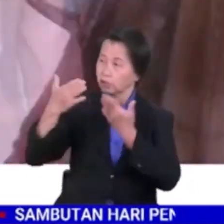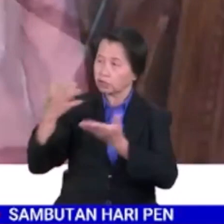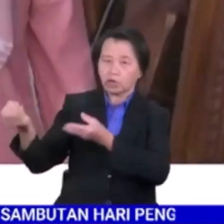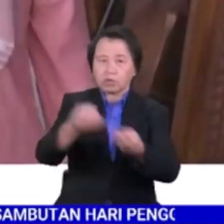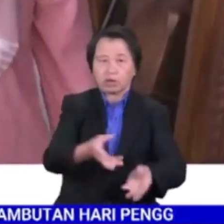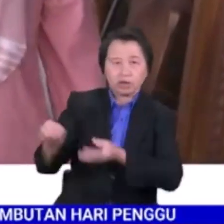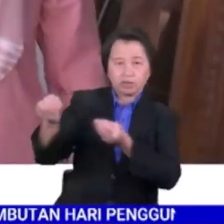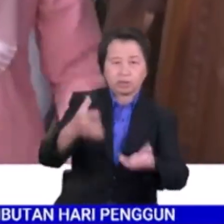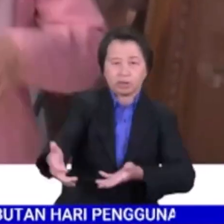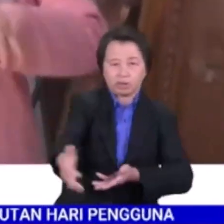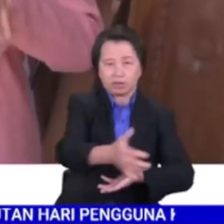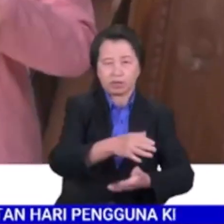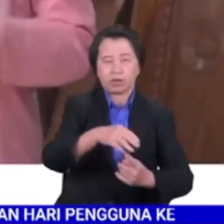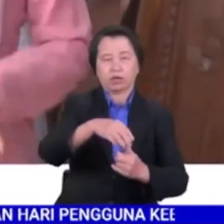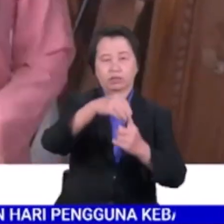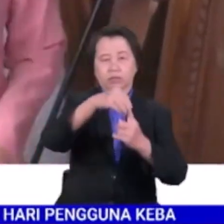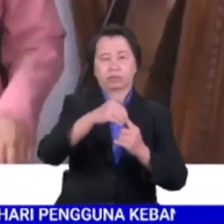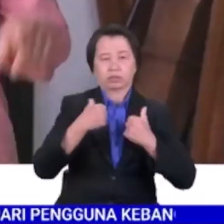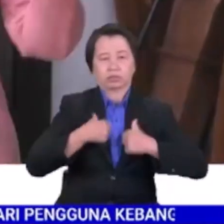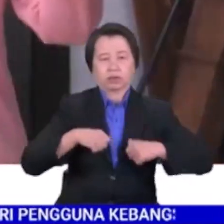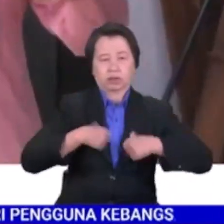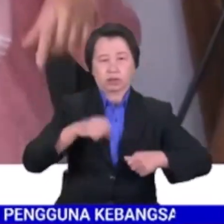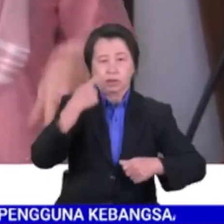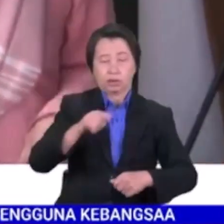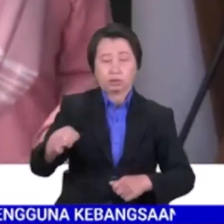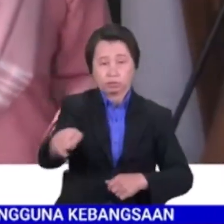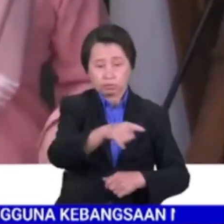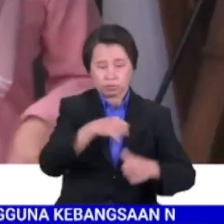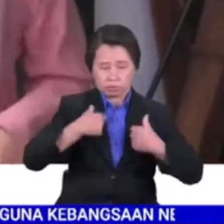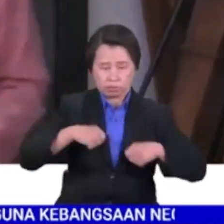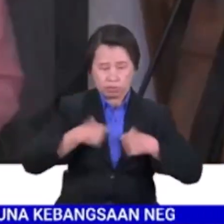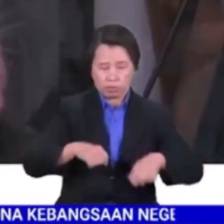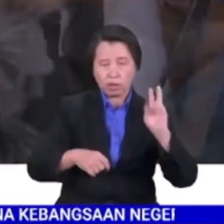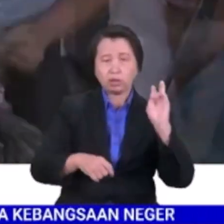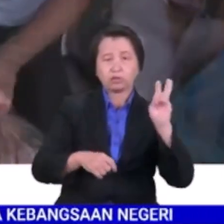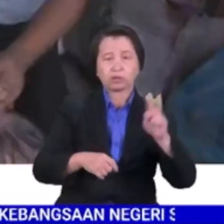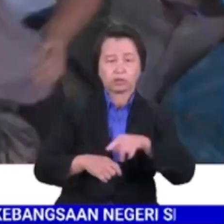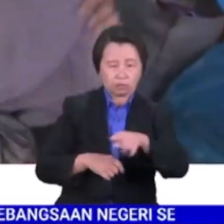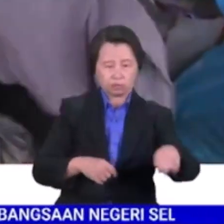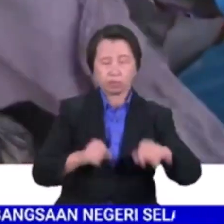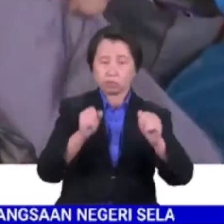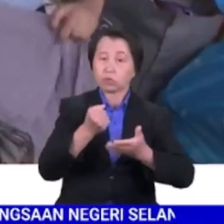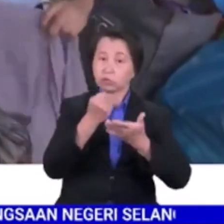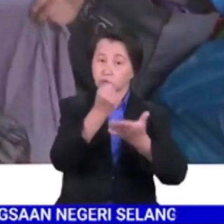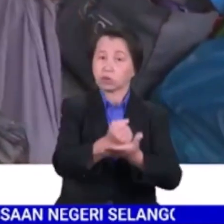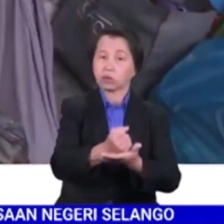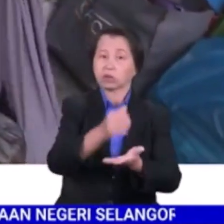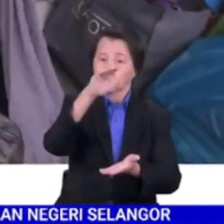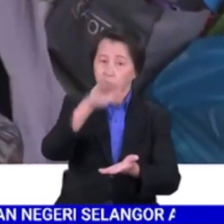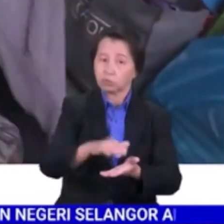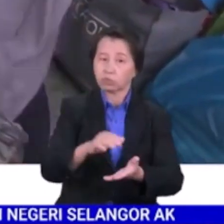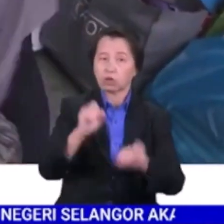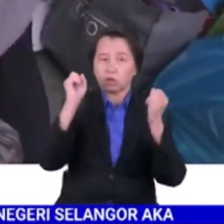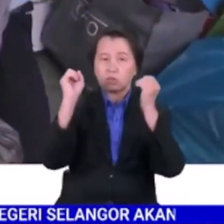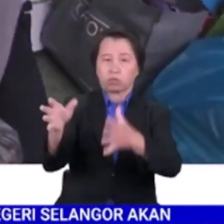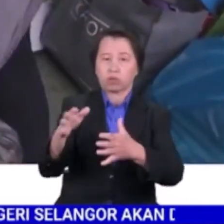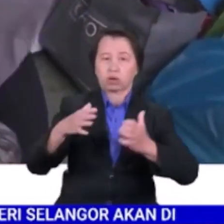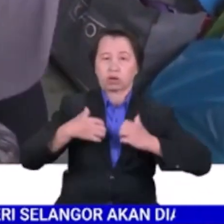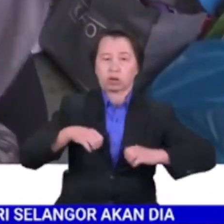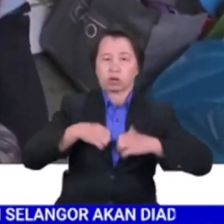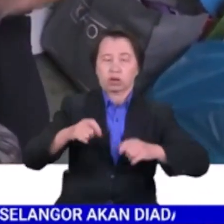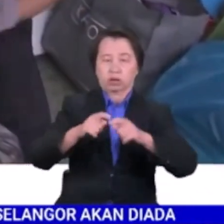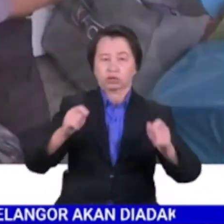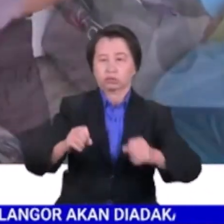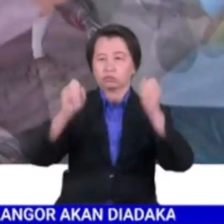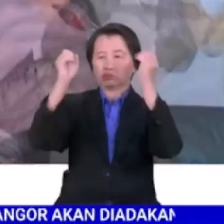sumbangan diterima terutama pakaian. Bagi mereka, pakaian terpakai yang disumbang dapat membantu mengurangkan buangan tekstil di